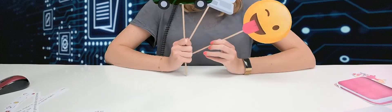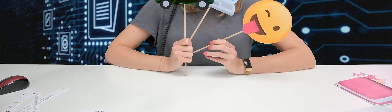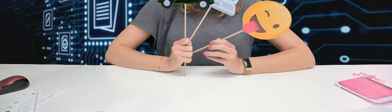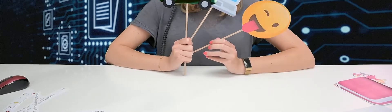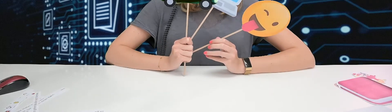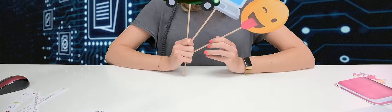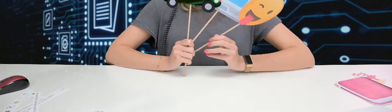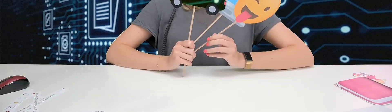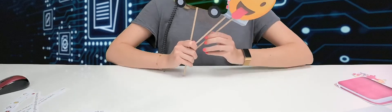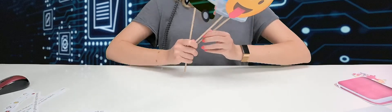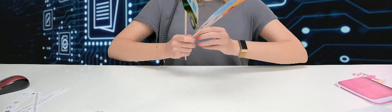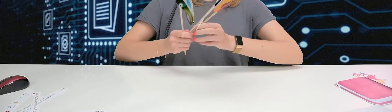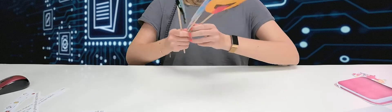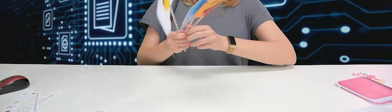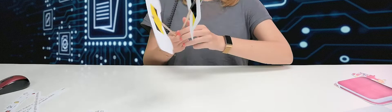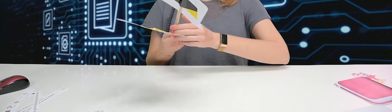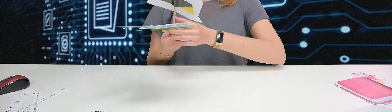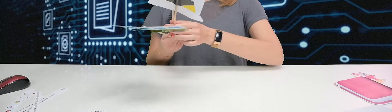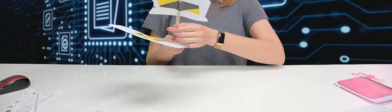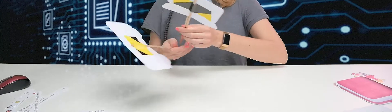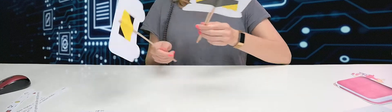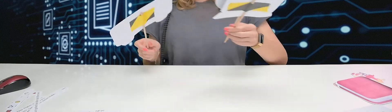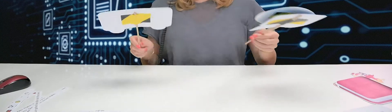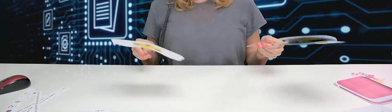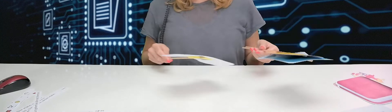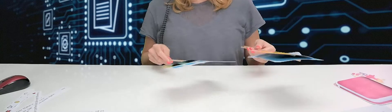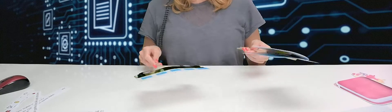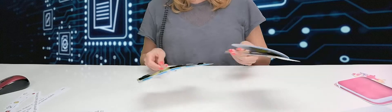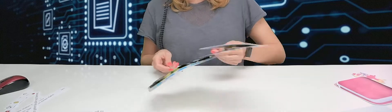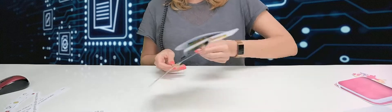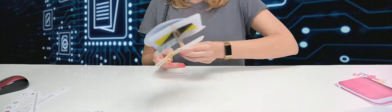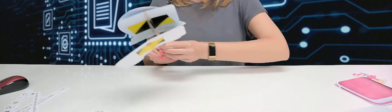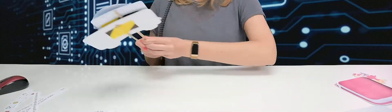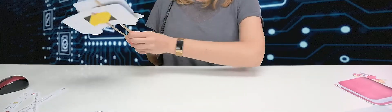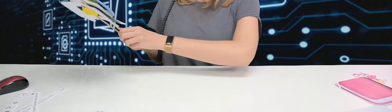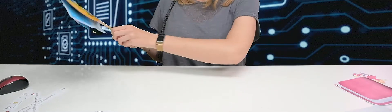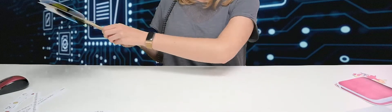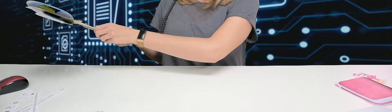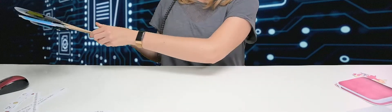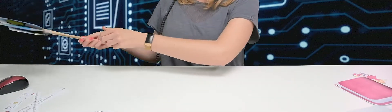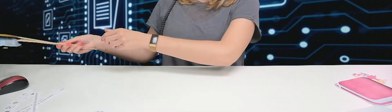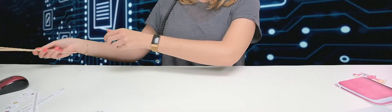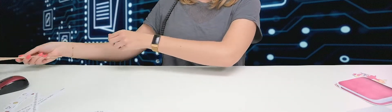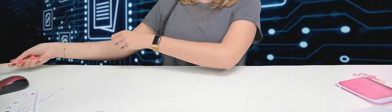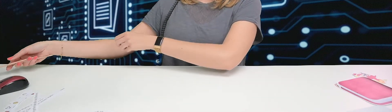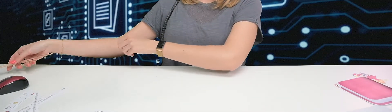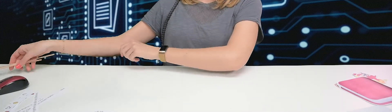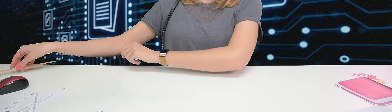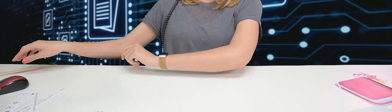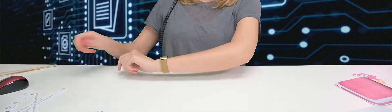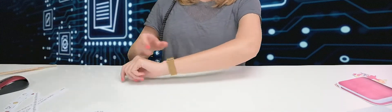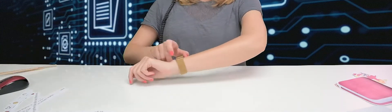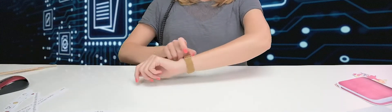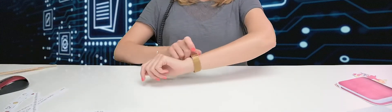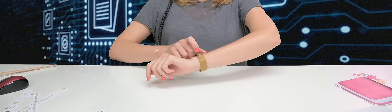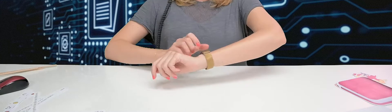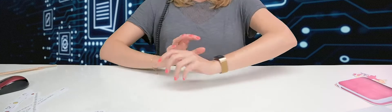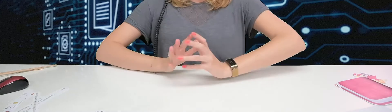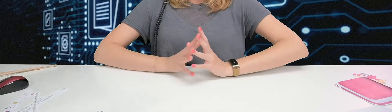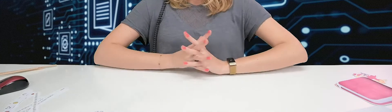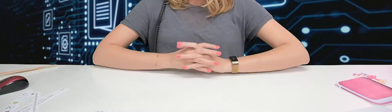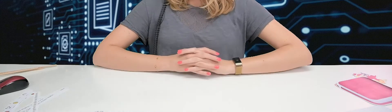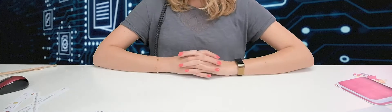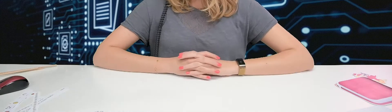hat man ja eh schon ausgedruckt und dann könnte man die einfach hinlegen und dann bewegen die sich eben passend zu der Geschichte. So.